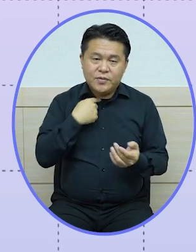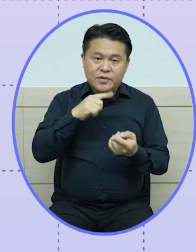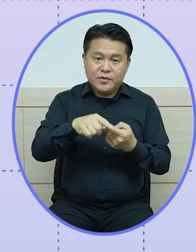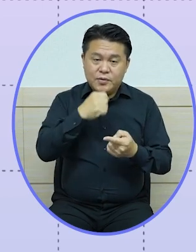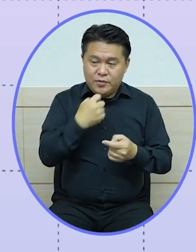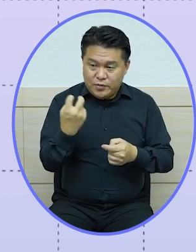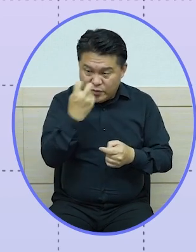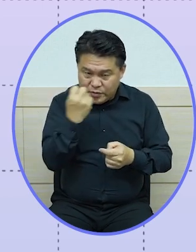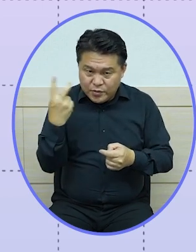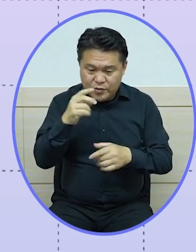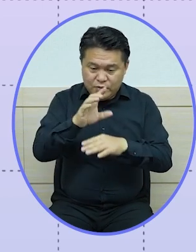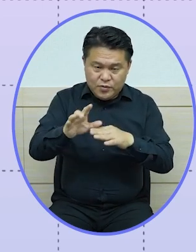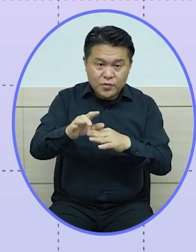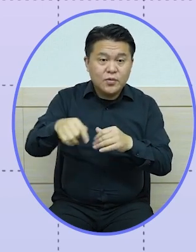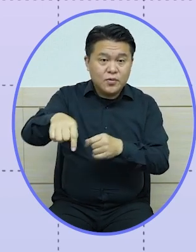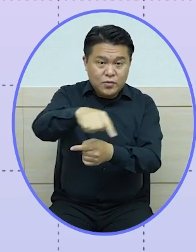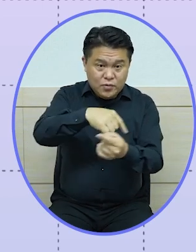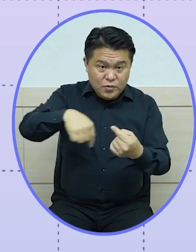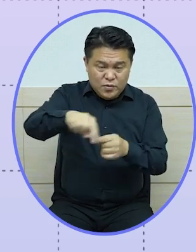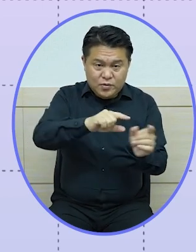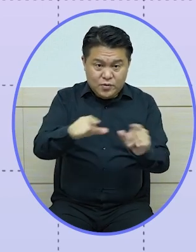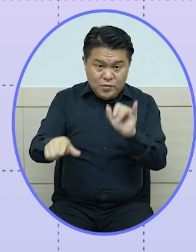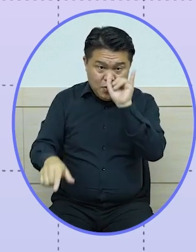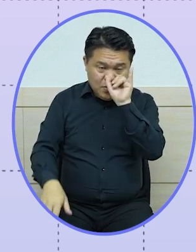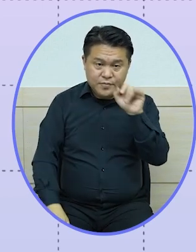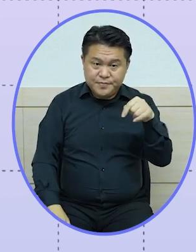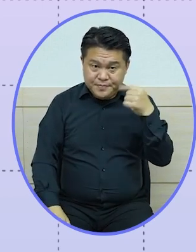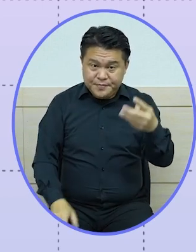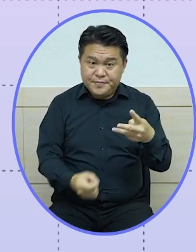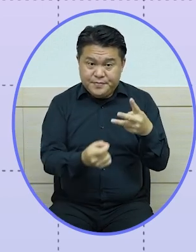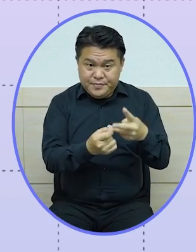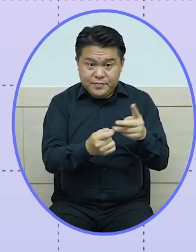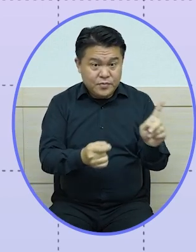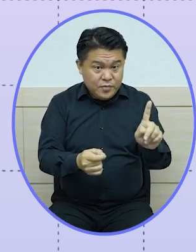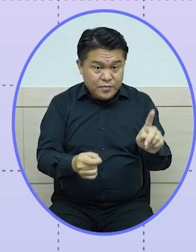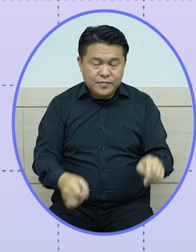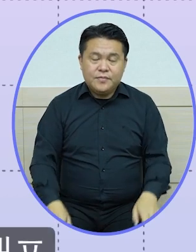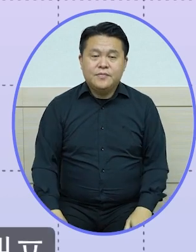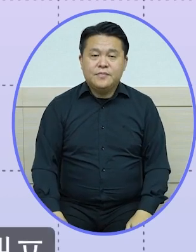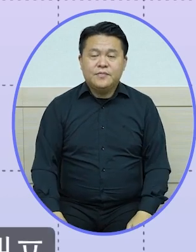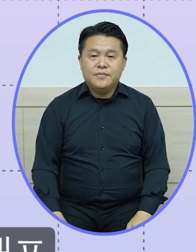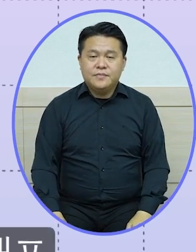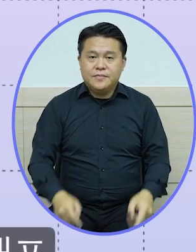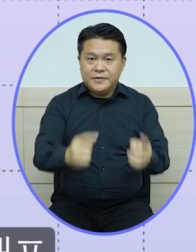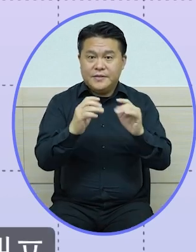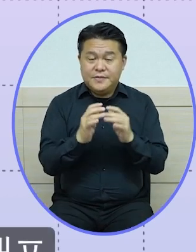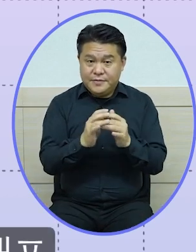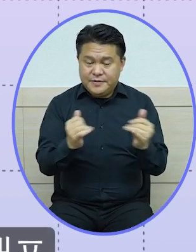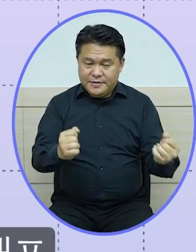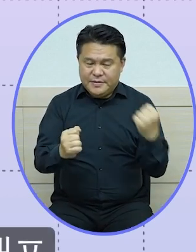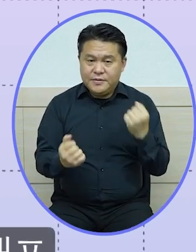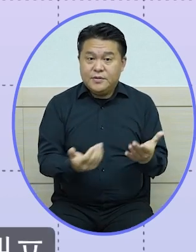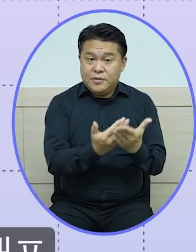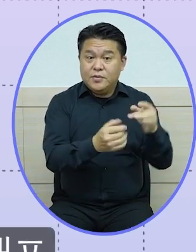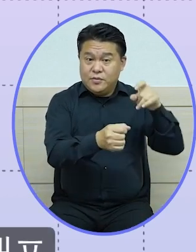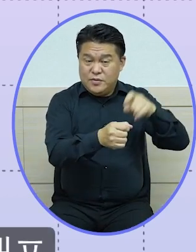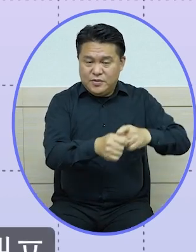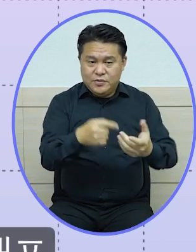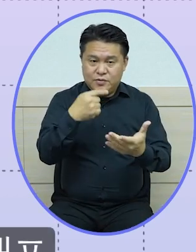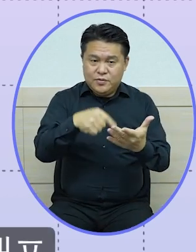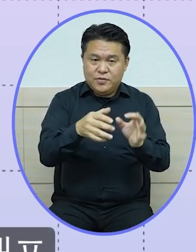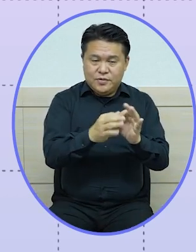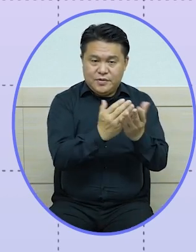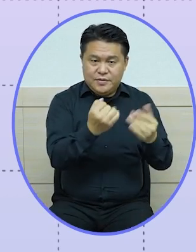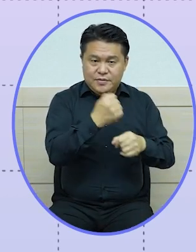전산 시스템 운영 등을 하고 있습니다. 마지막 일자리 사업 교육 지원으로는 참여자 역량 강화를 위해 교육 교재 제작